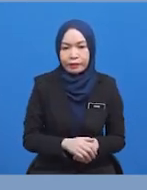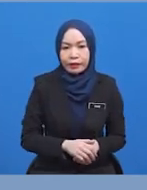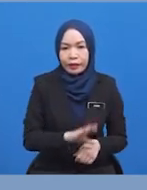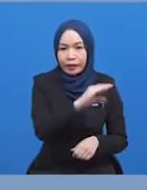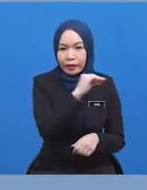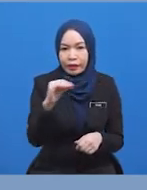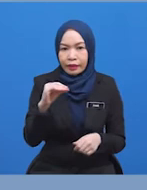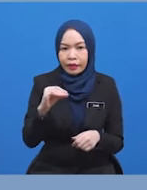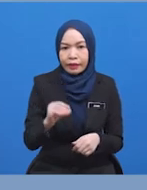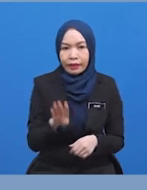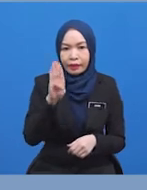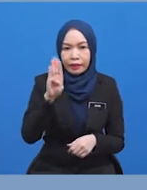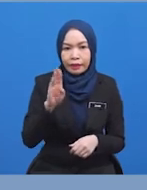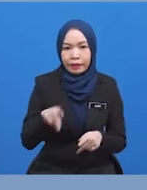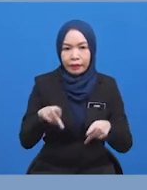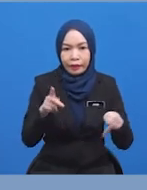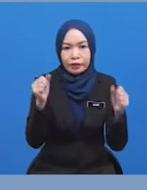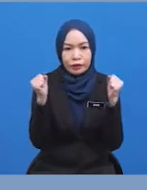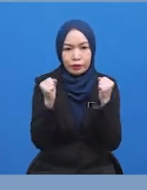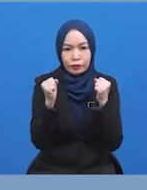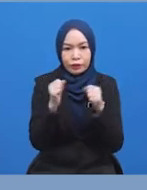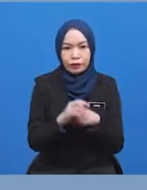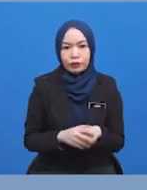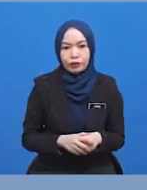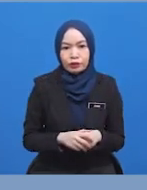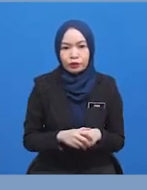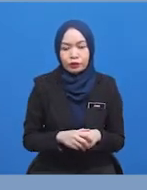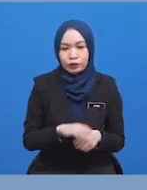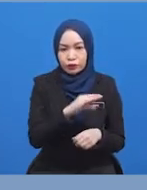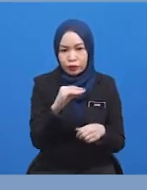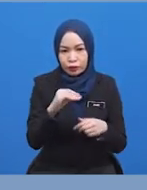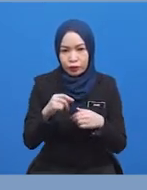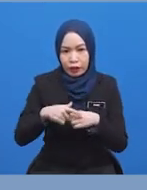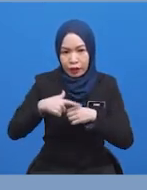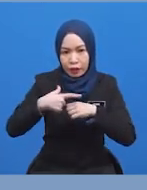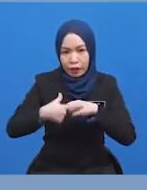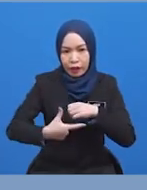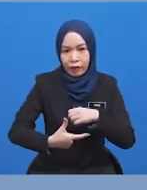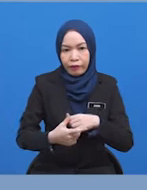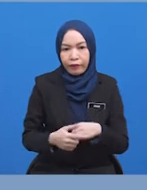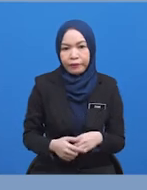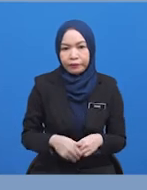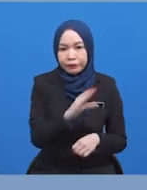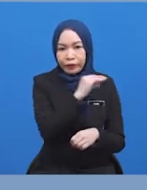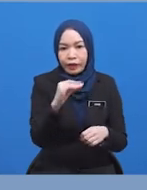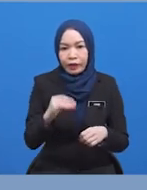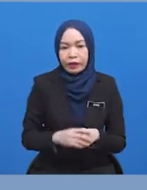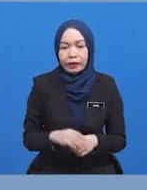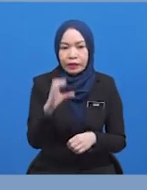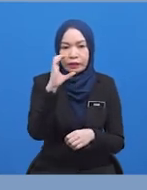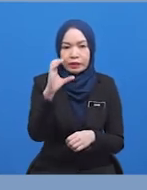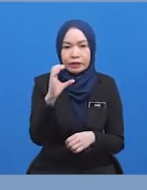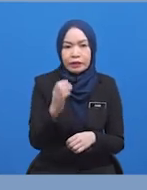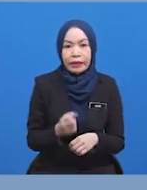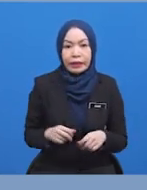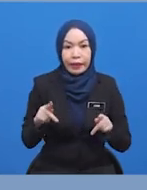B. Proses penyejukan dan pemejalan magma dan lava. C. proses